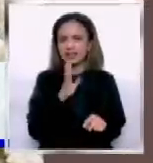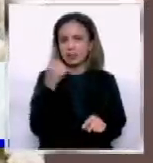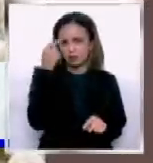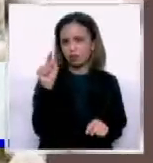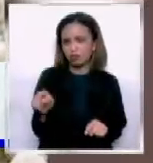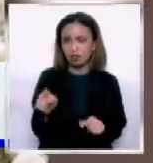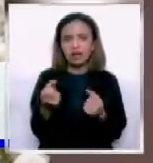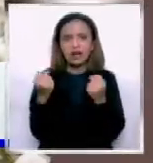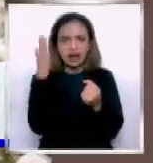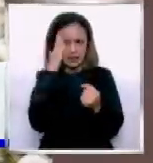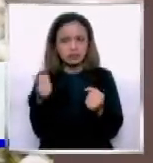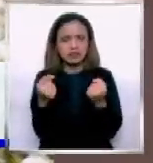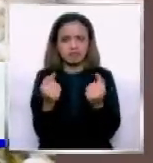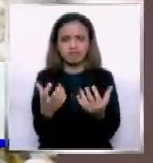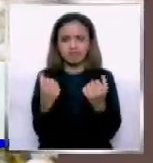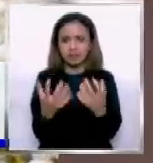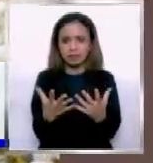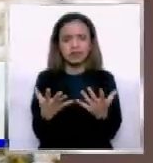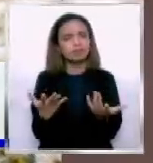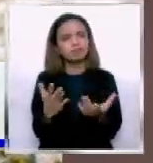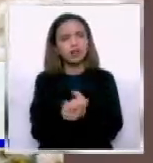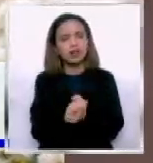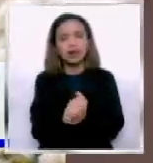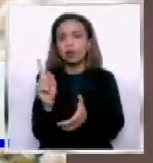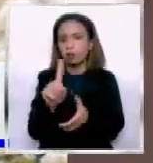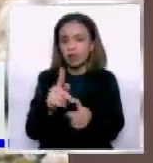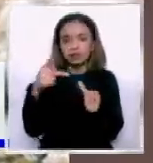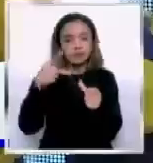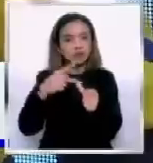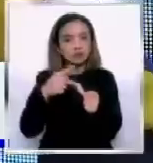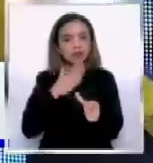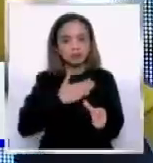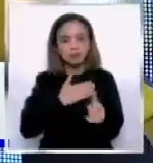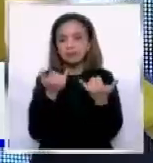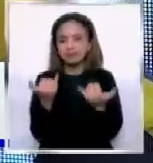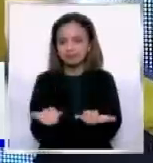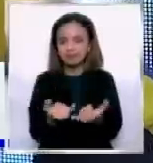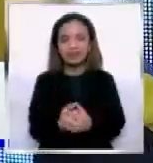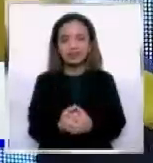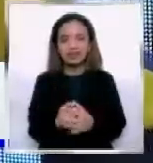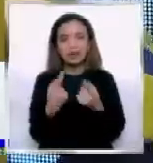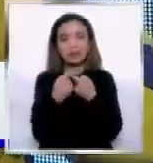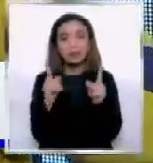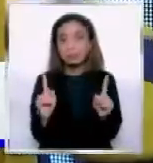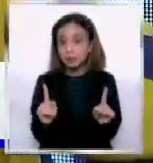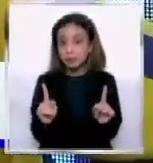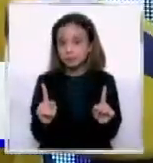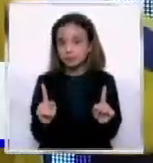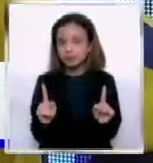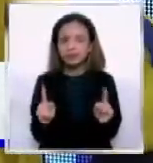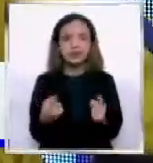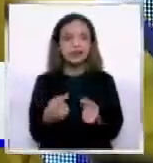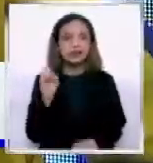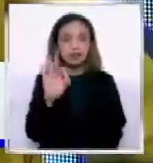naman niya kung ano yung mga priorities ko sa ngayon. But, pero kung sakaling